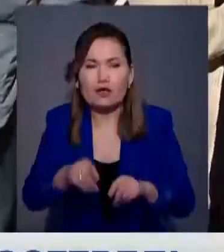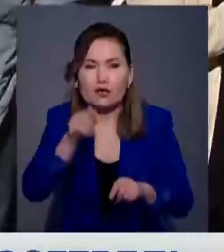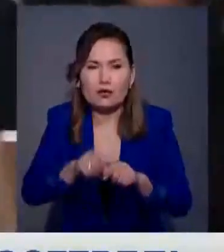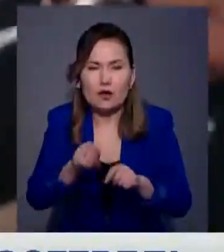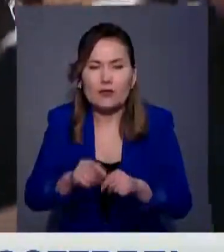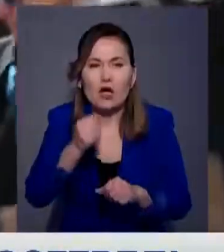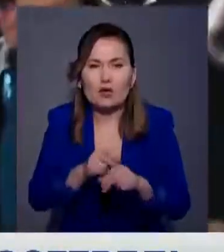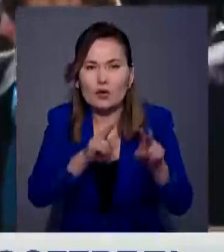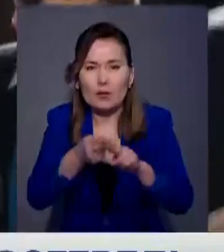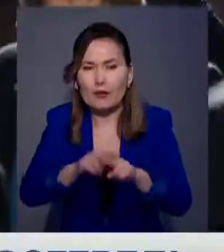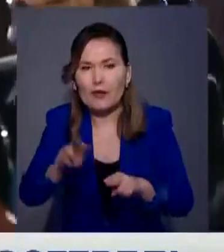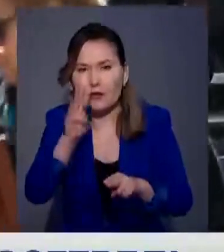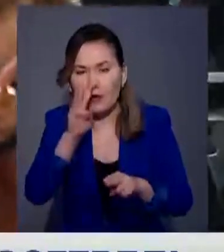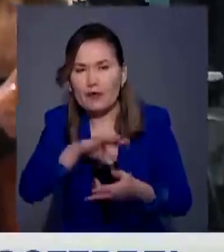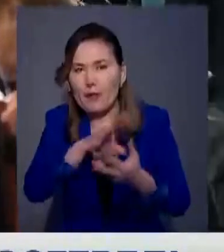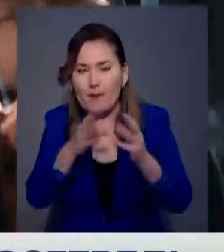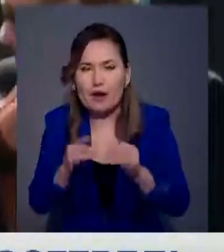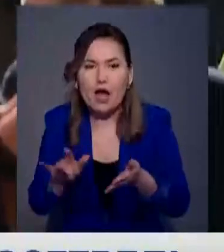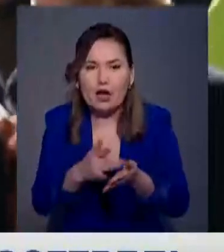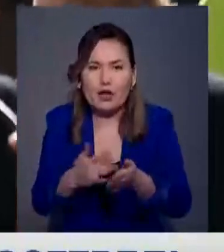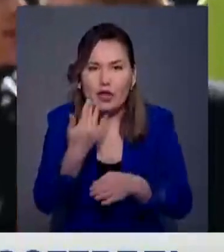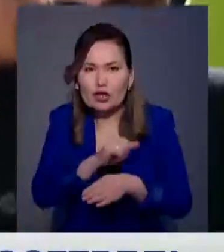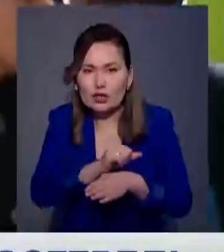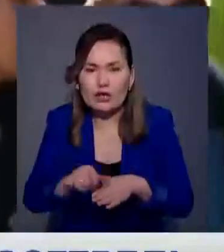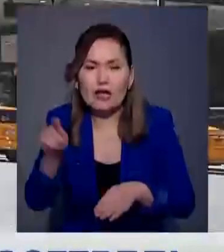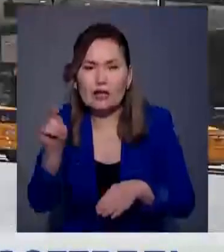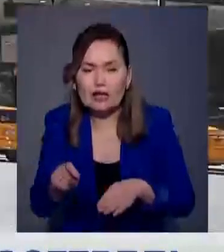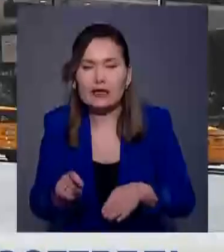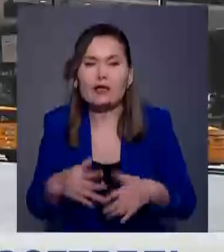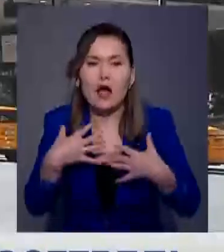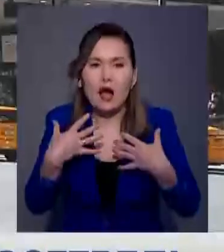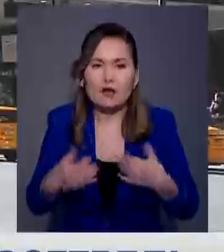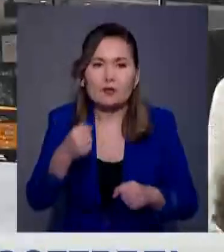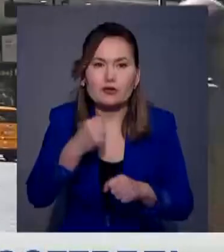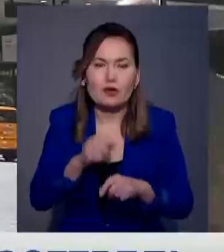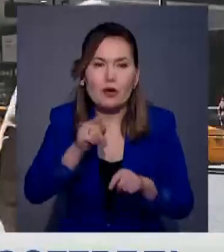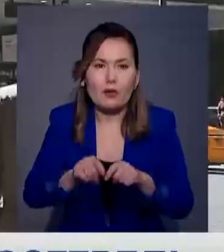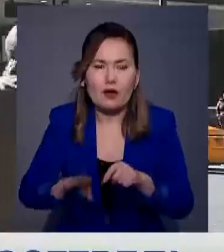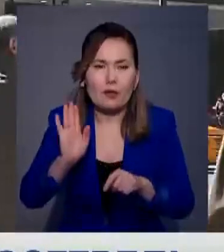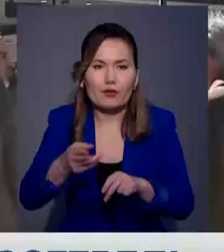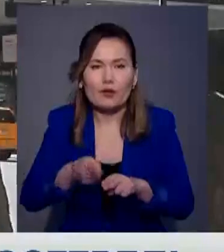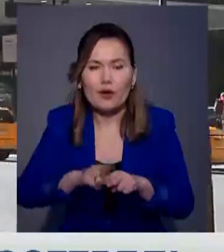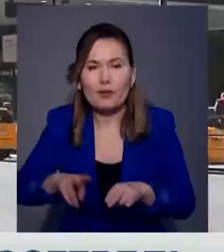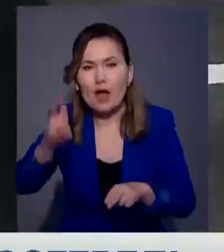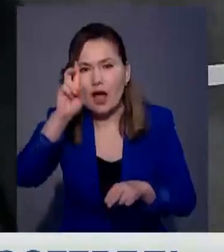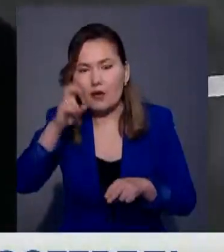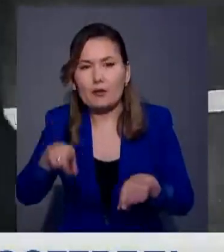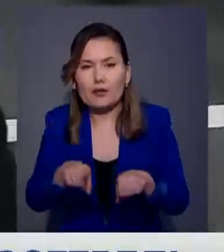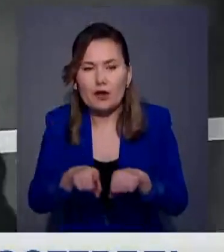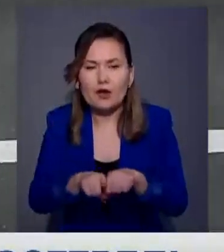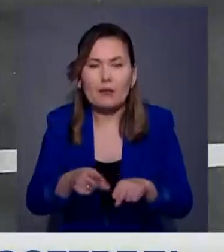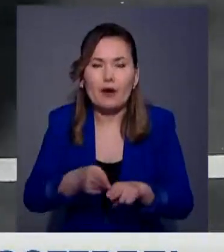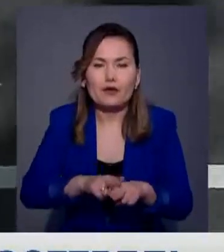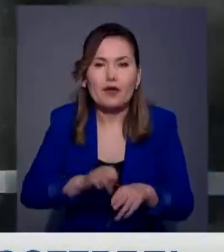беріледі. Табысынан бөлек шетелдіктің денсаулық жағдайы мен білімі де ескеріледі. Сөйтіп, билік әлеуметтік қамтамасыз ету жүйесіне